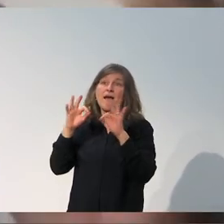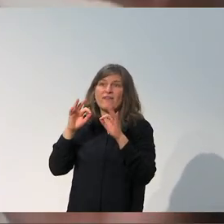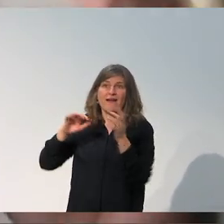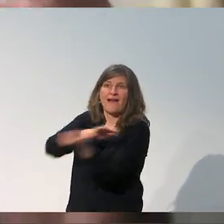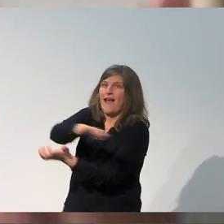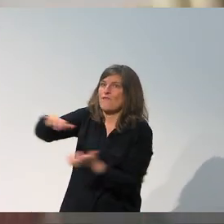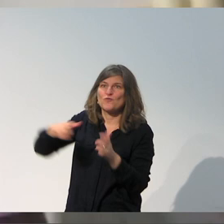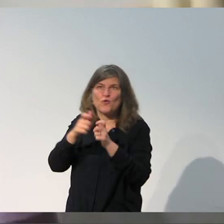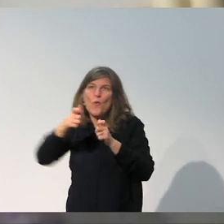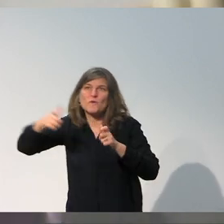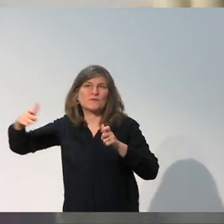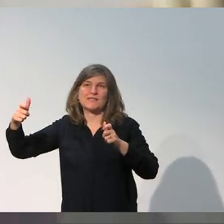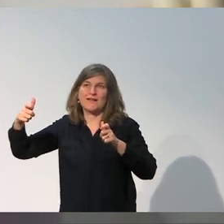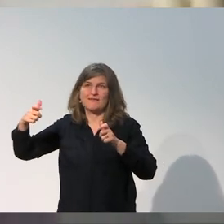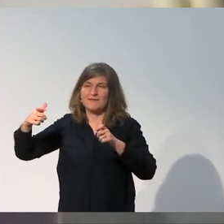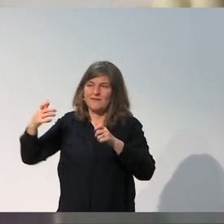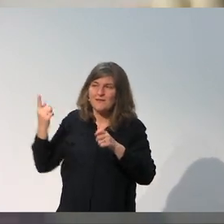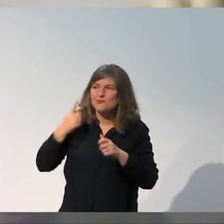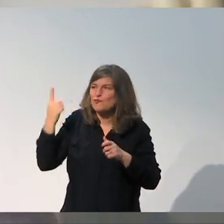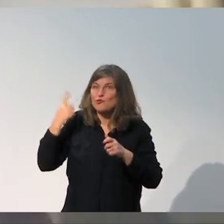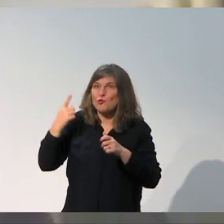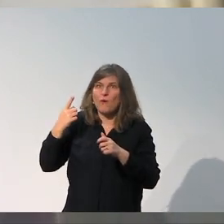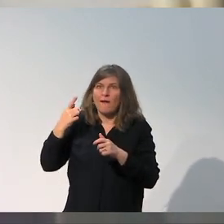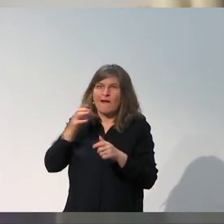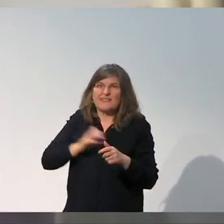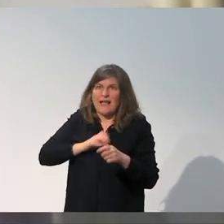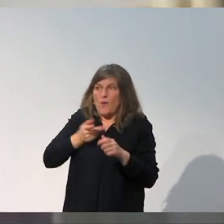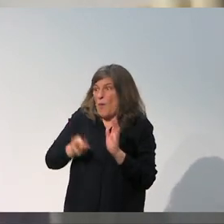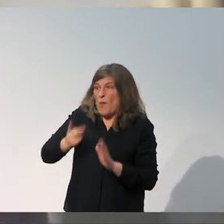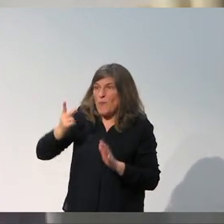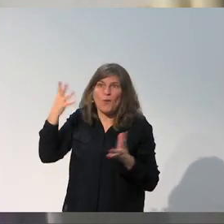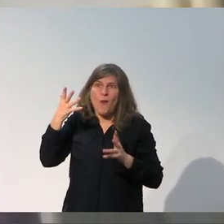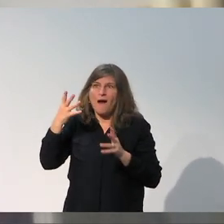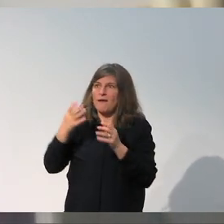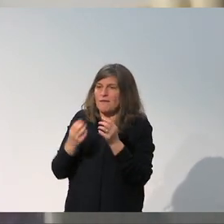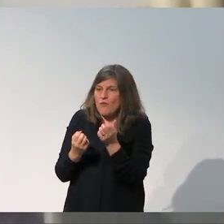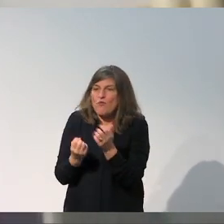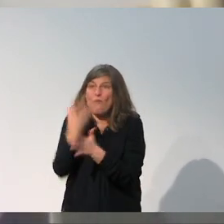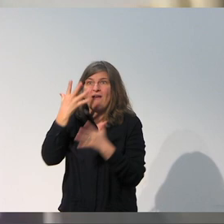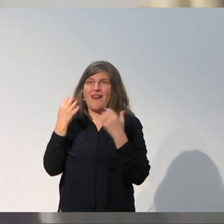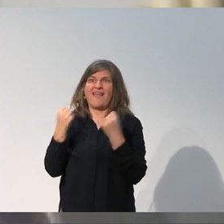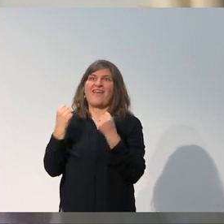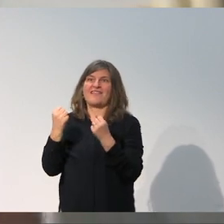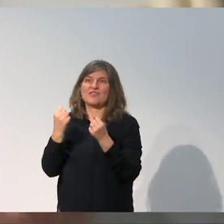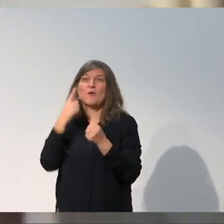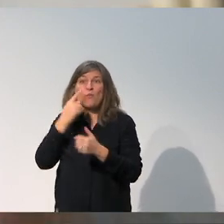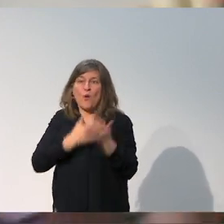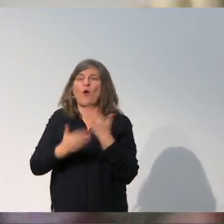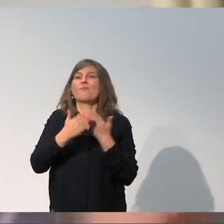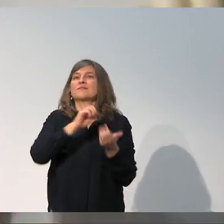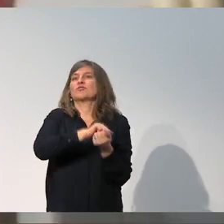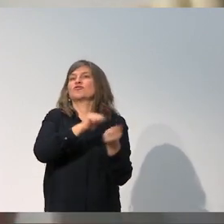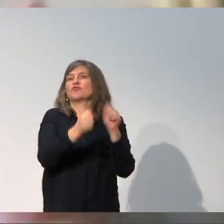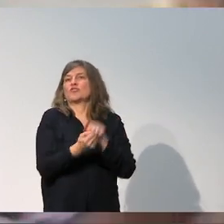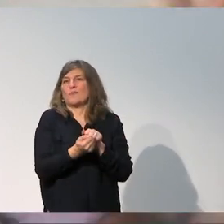on a cherché sans cesse, d'une façon boulimique et gourmande, à trouver une nouvelle source d'énergie qui ne soit pas le charbon. Et à ce compte, alors,